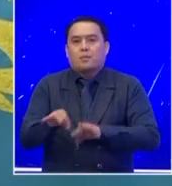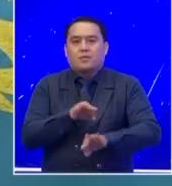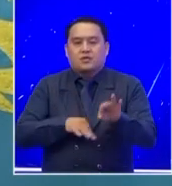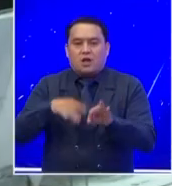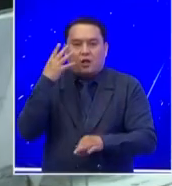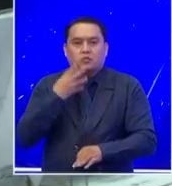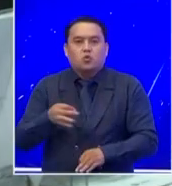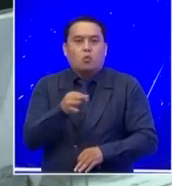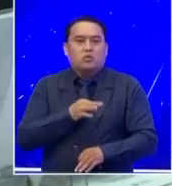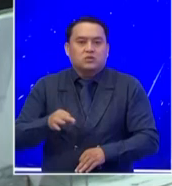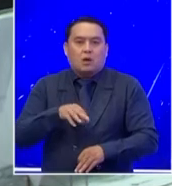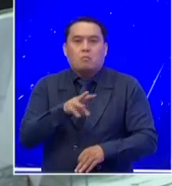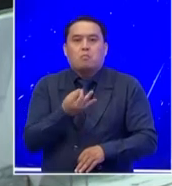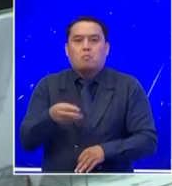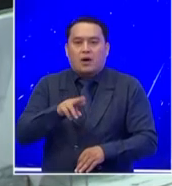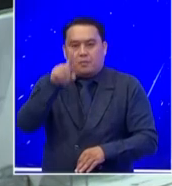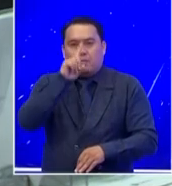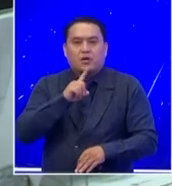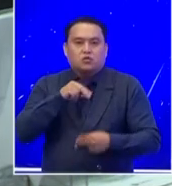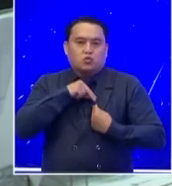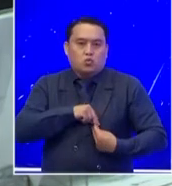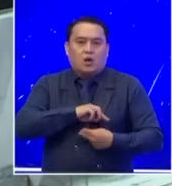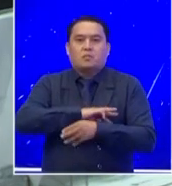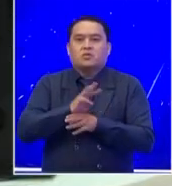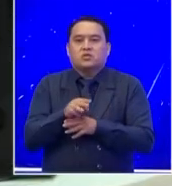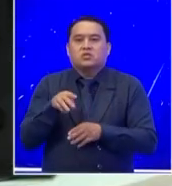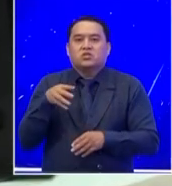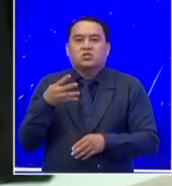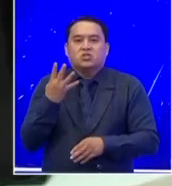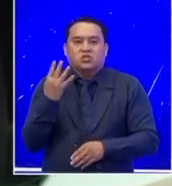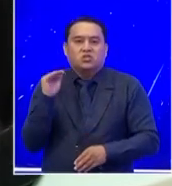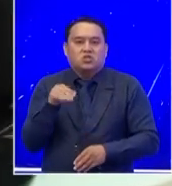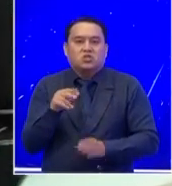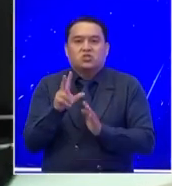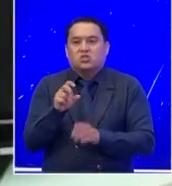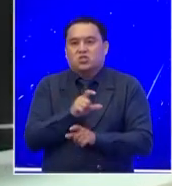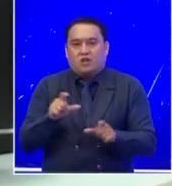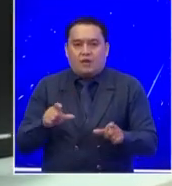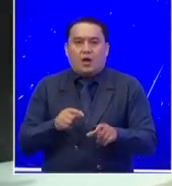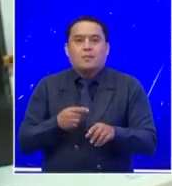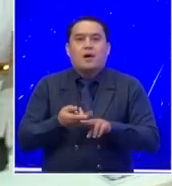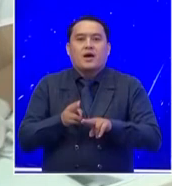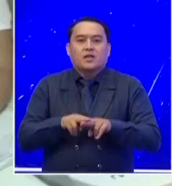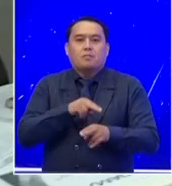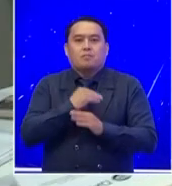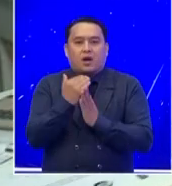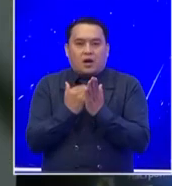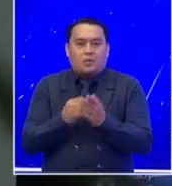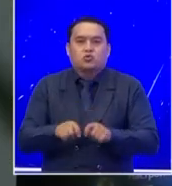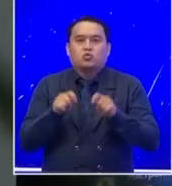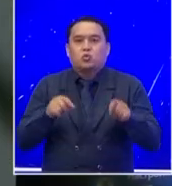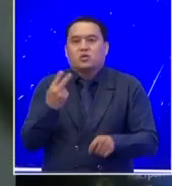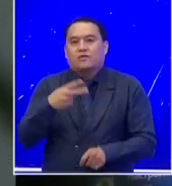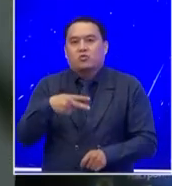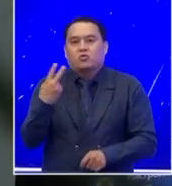в крае ЖТСУ за май месяц уже трудоустроено 4300 человек. Всего по этой программе будет создано более